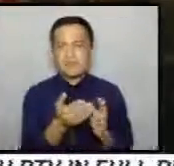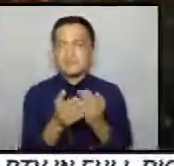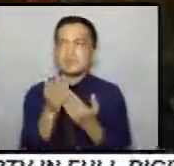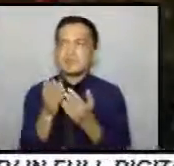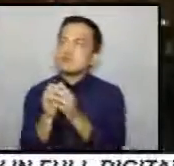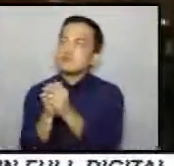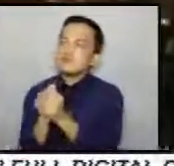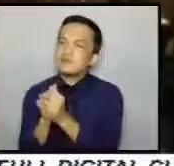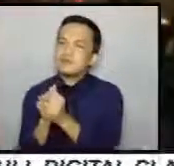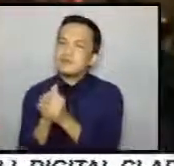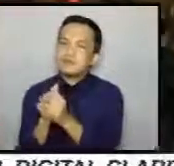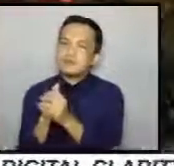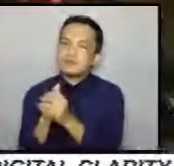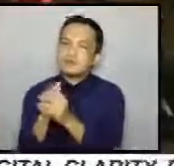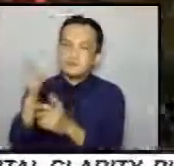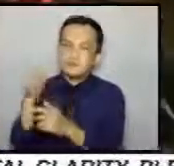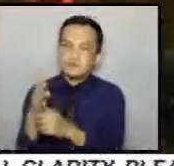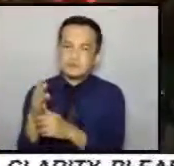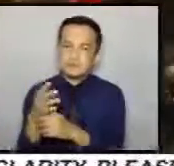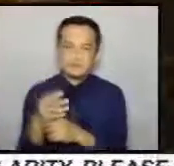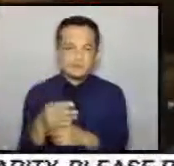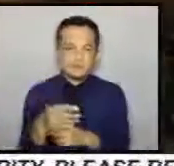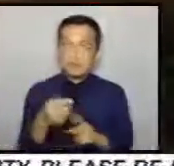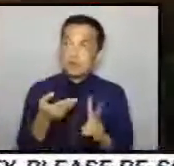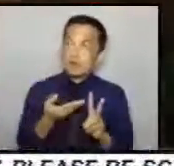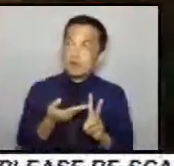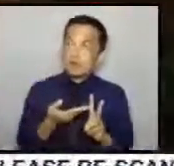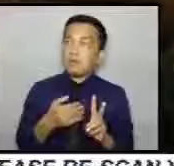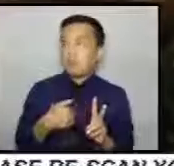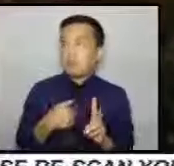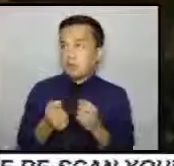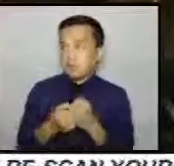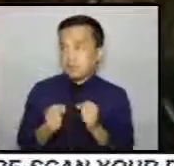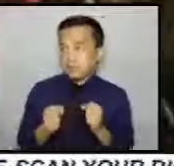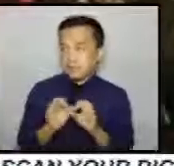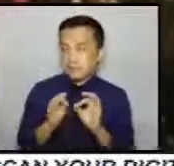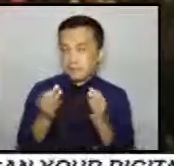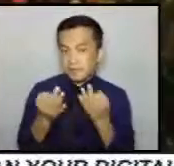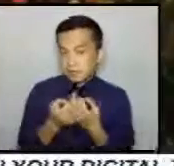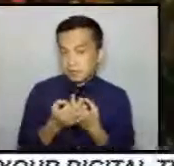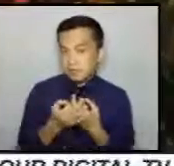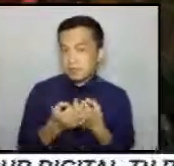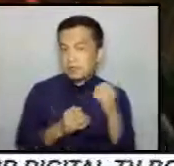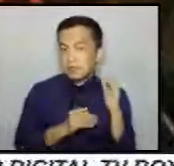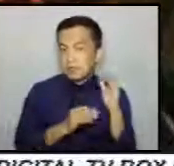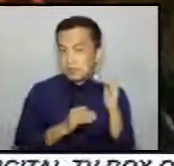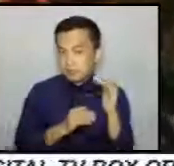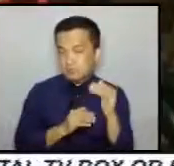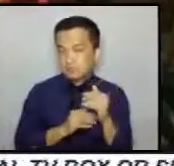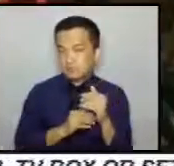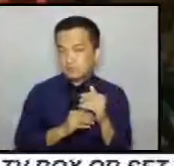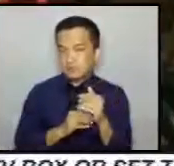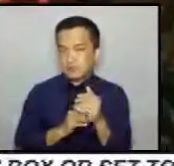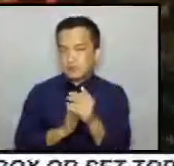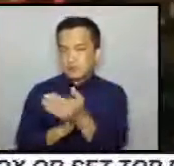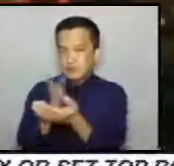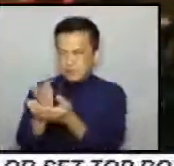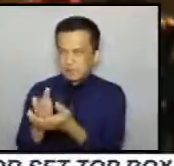Maykapal. Maging ligtas yung buong pamilya ko at sana marating ko yung gusto kong